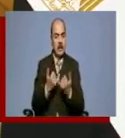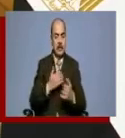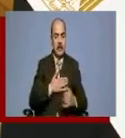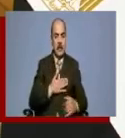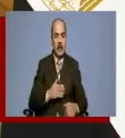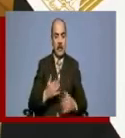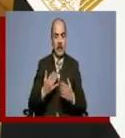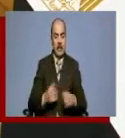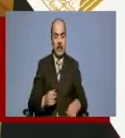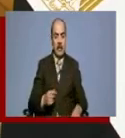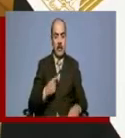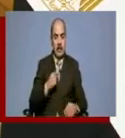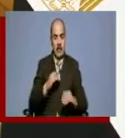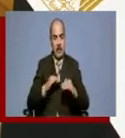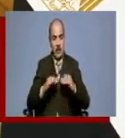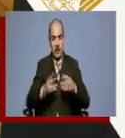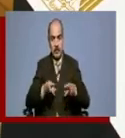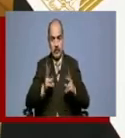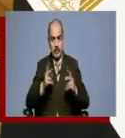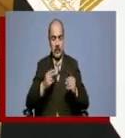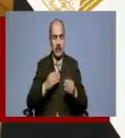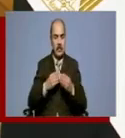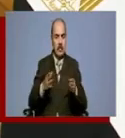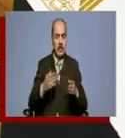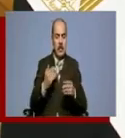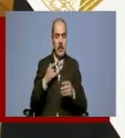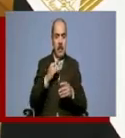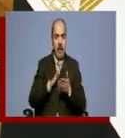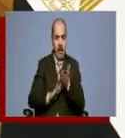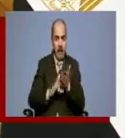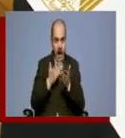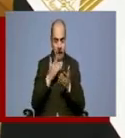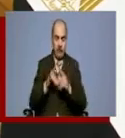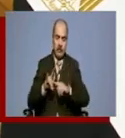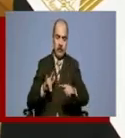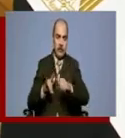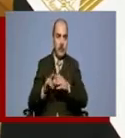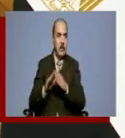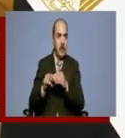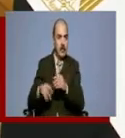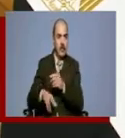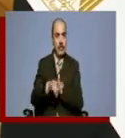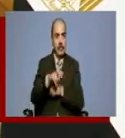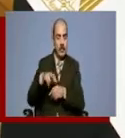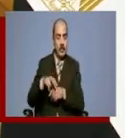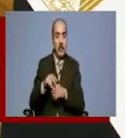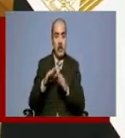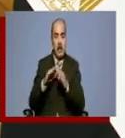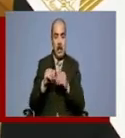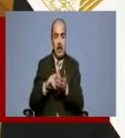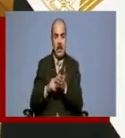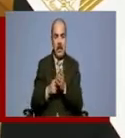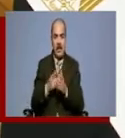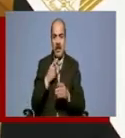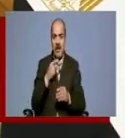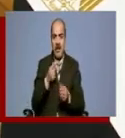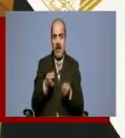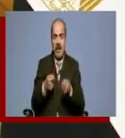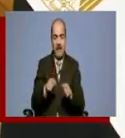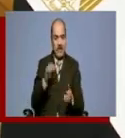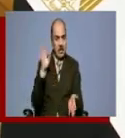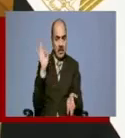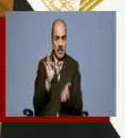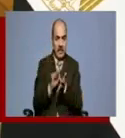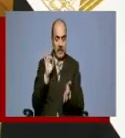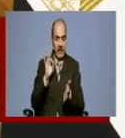فاكرينها وعندنا قدره على متابعه كل تفاصيل لحظه بلحظه من زمان حربا وسلما لكنما اقول على العالم كله شبابنا